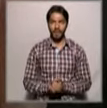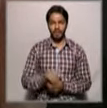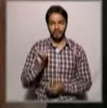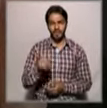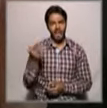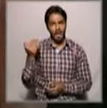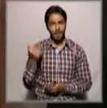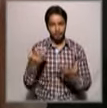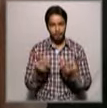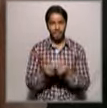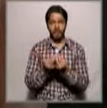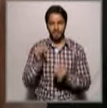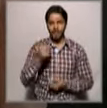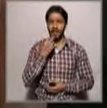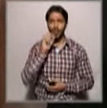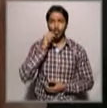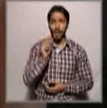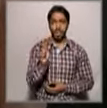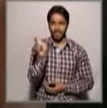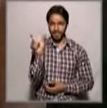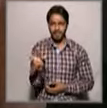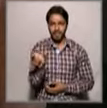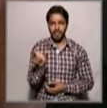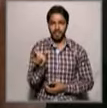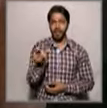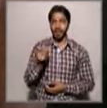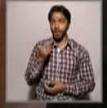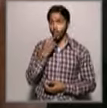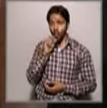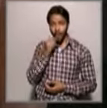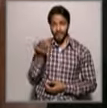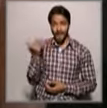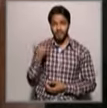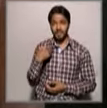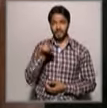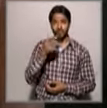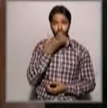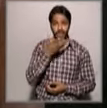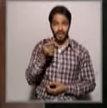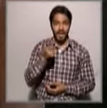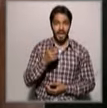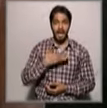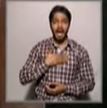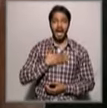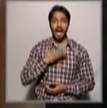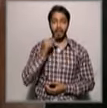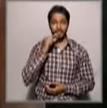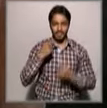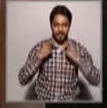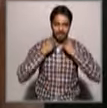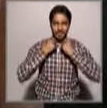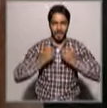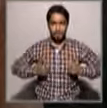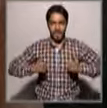كان في العمرة كل يوم رجل طيب يخرج يعمل عمرة، يذهب إلى التنعيم ويعني يرتدي